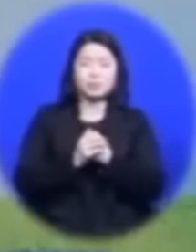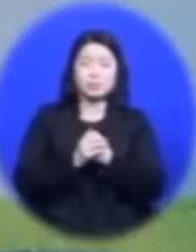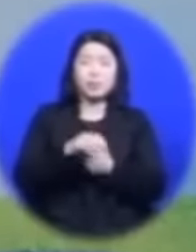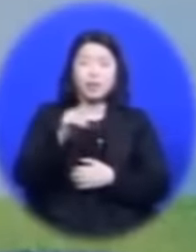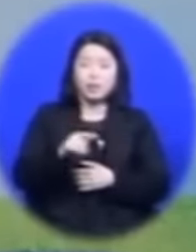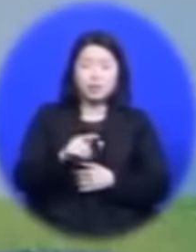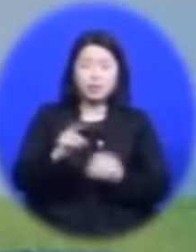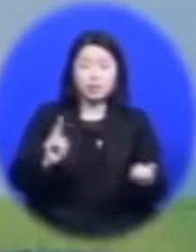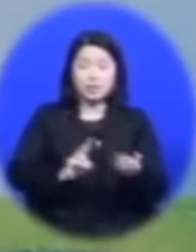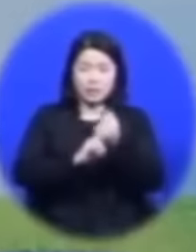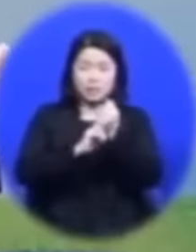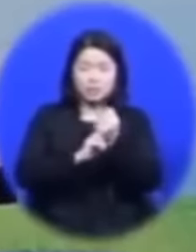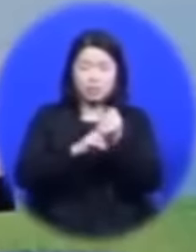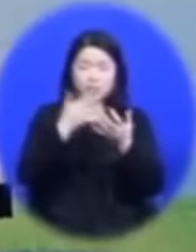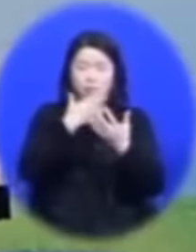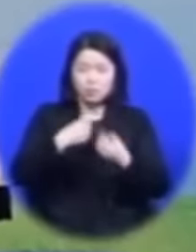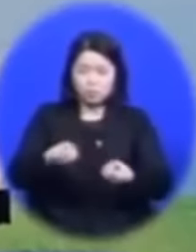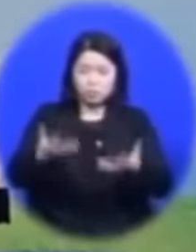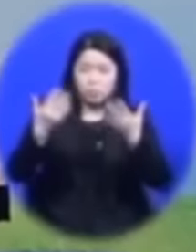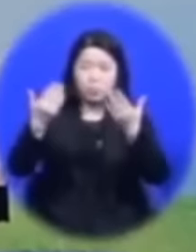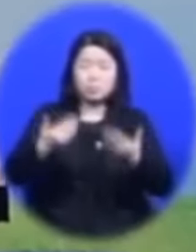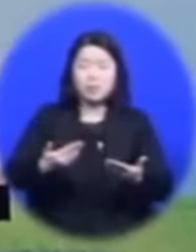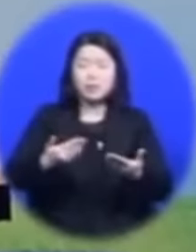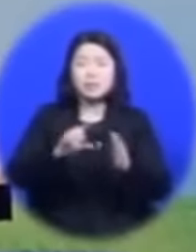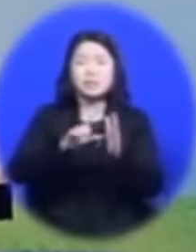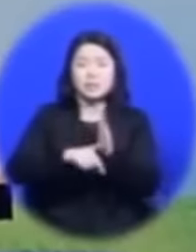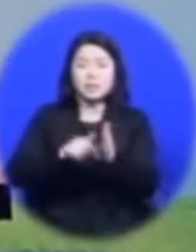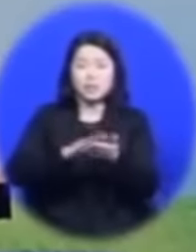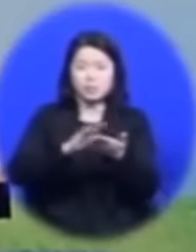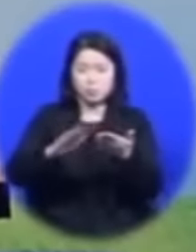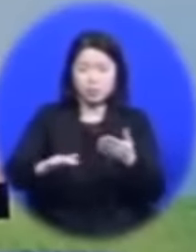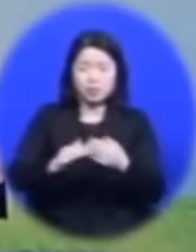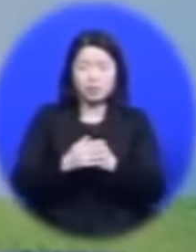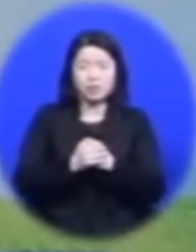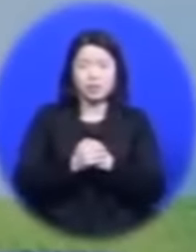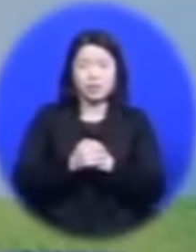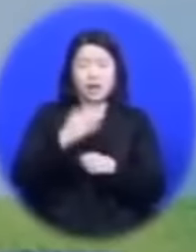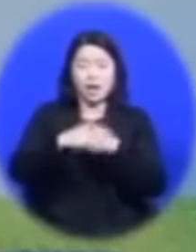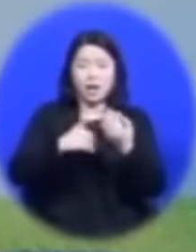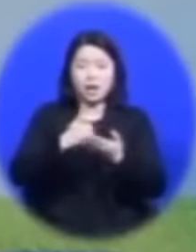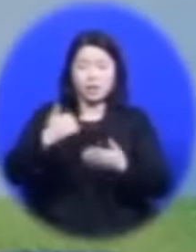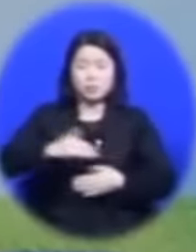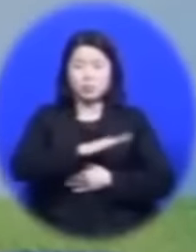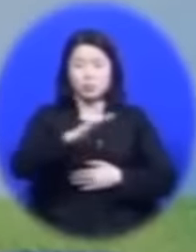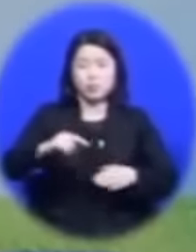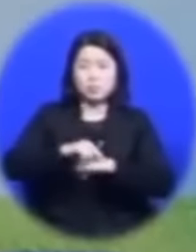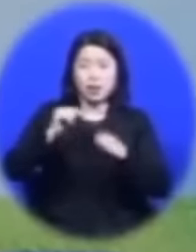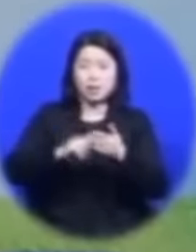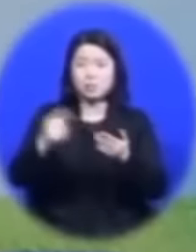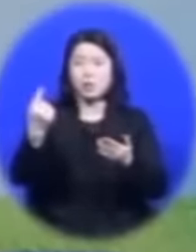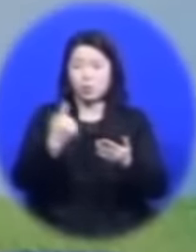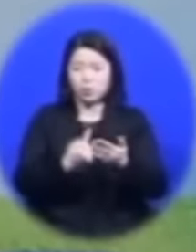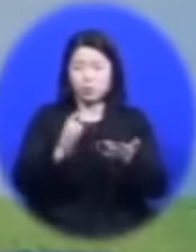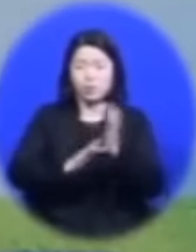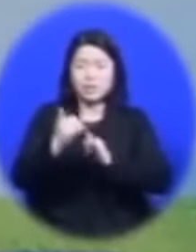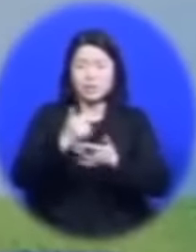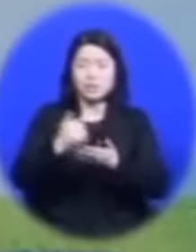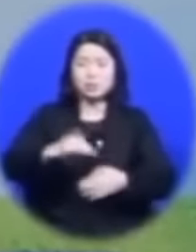이건 기적을 축복으로 받는 시간입니다. 하나님이